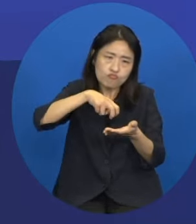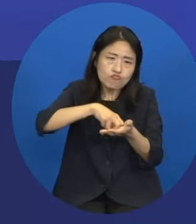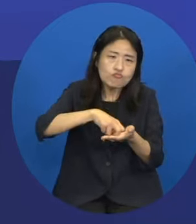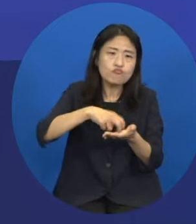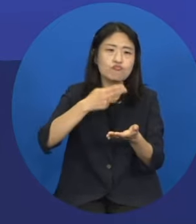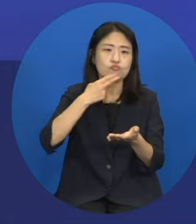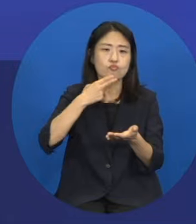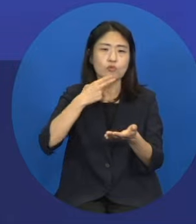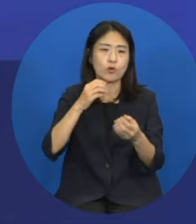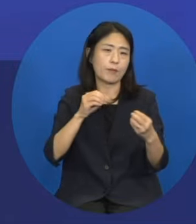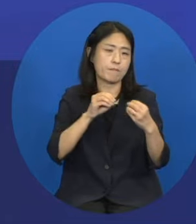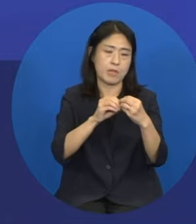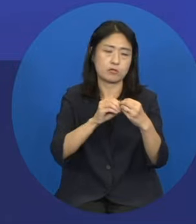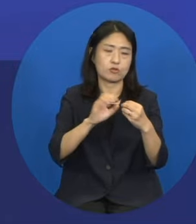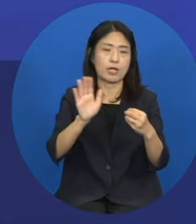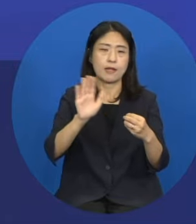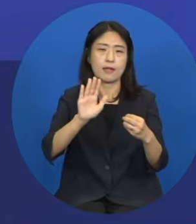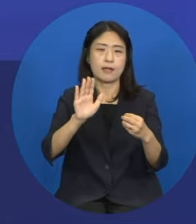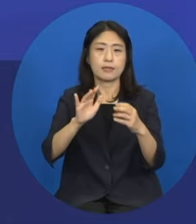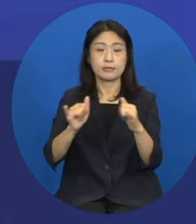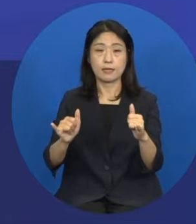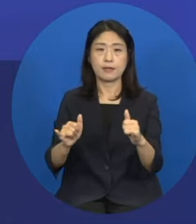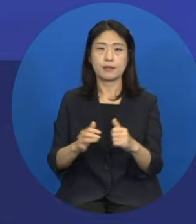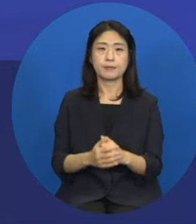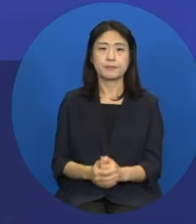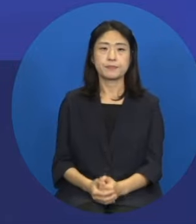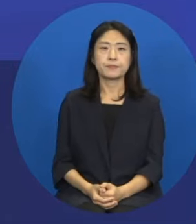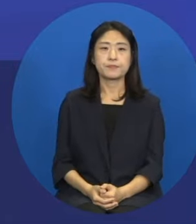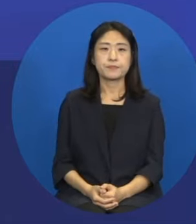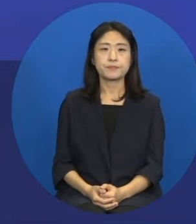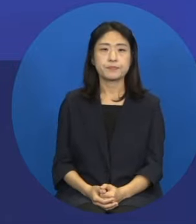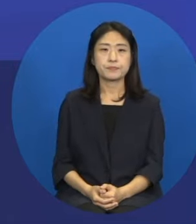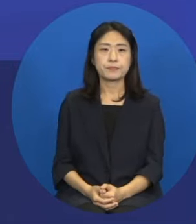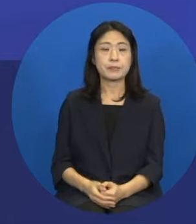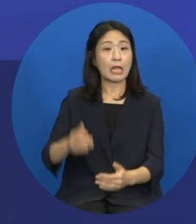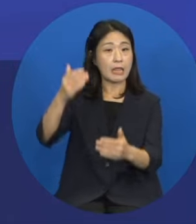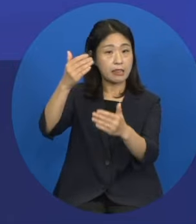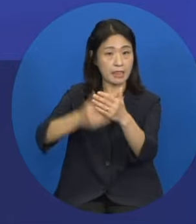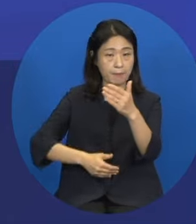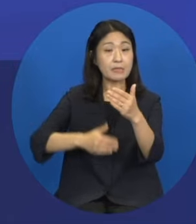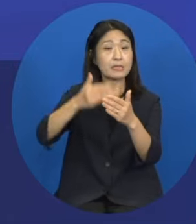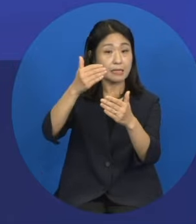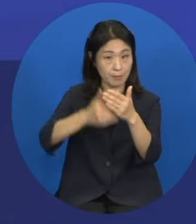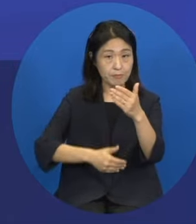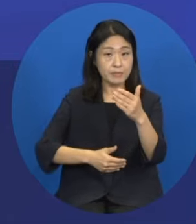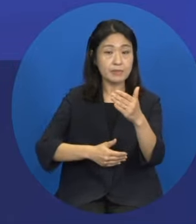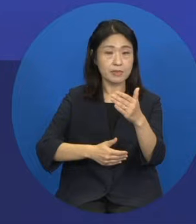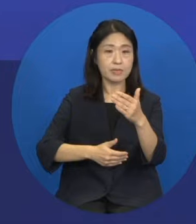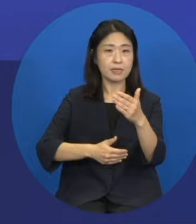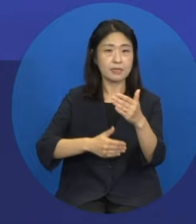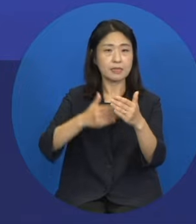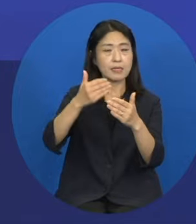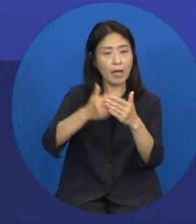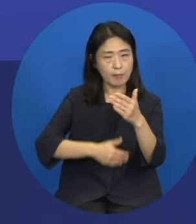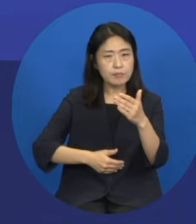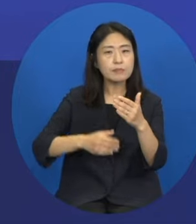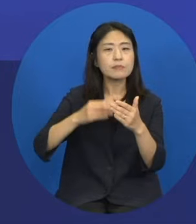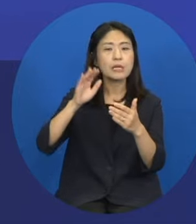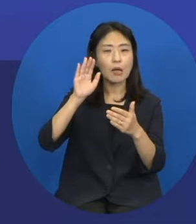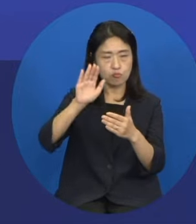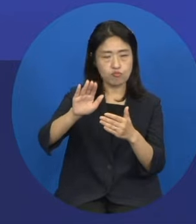다 바알에게 입맞추지 아니한 자니라. 제가 이 말씀 가만 보면 남기리니 미래형을 썼어요. 아, 지금은 없는데